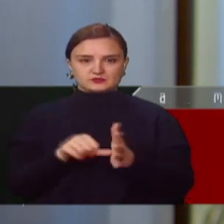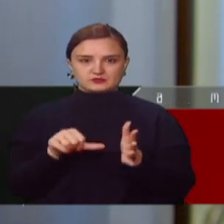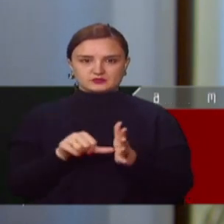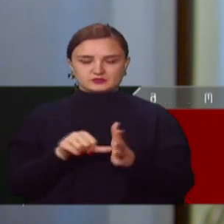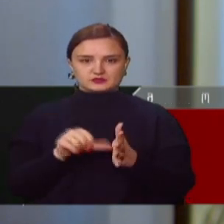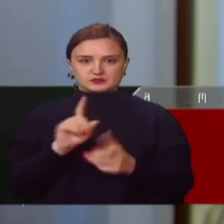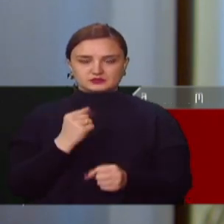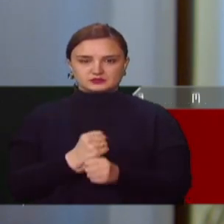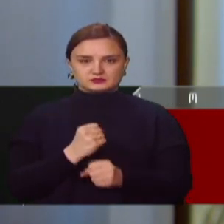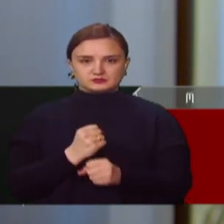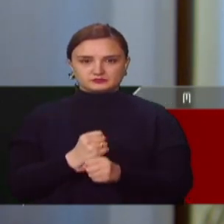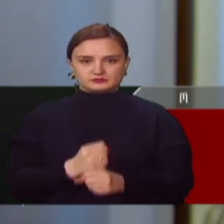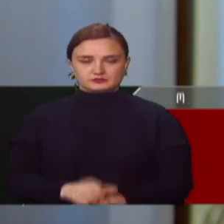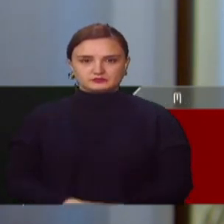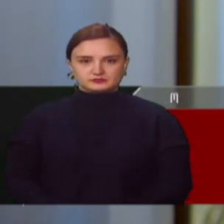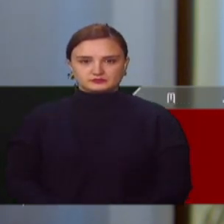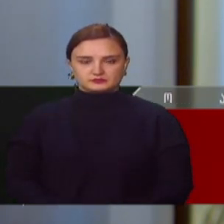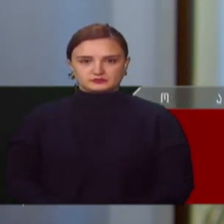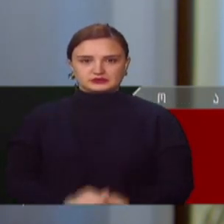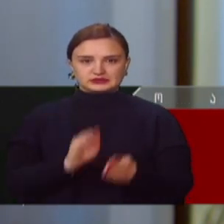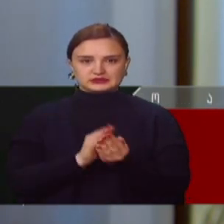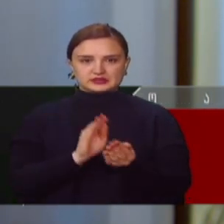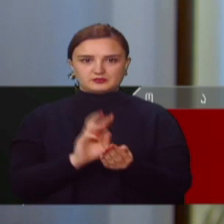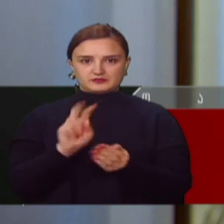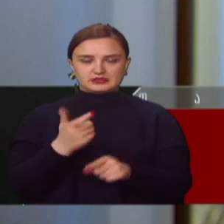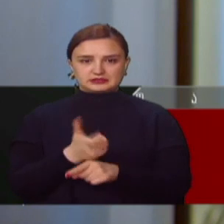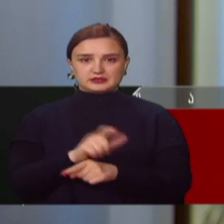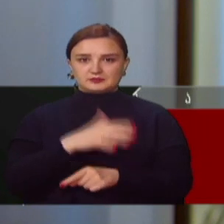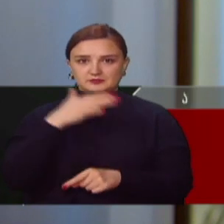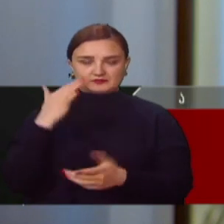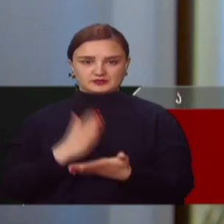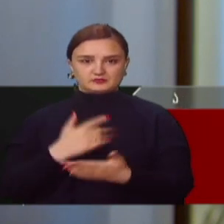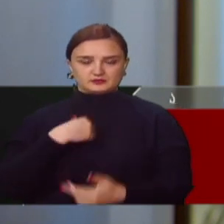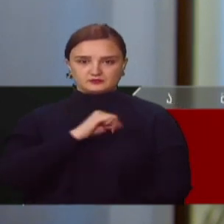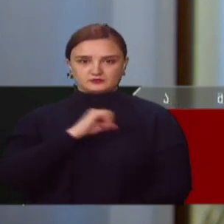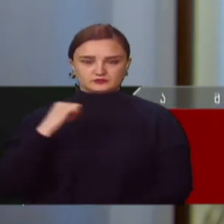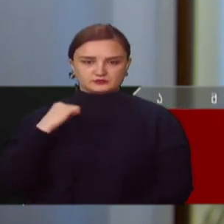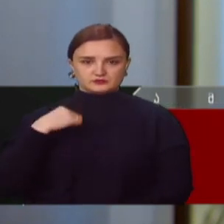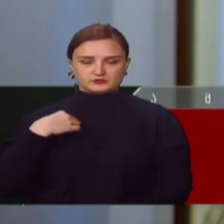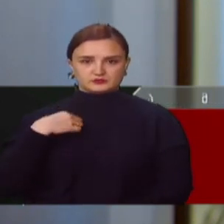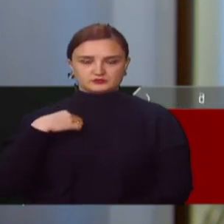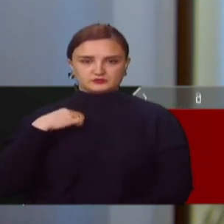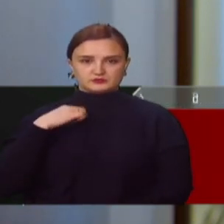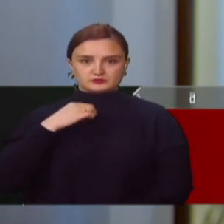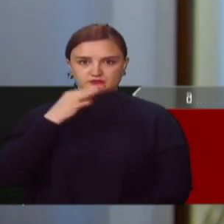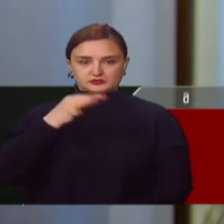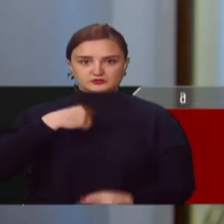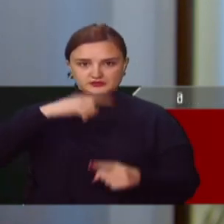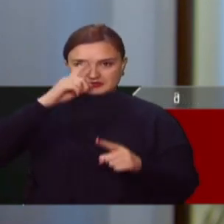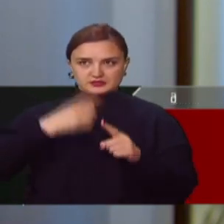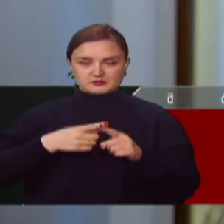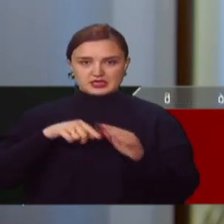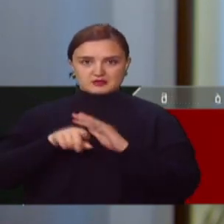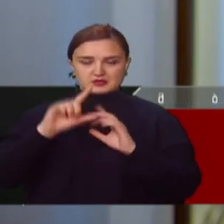რაღაცა გააკეთოს და საფლავზე გავიდეთო. ამიტომ ესეთი ძალიან ბევრია. მე თვითონ ახლა გითხარით ფეხბურთს, ჩემ ემიგრანტ მასთან ერთად